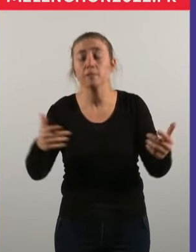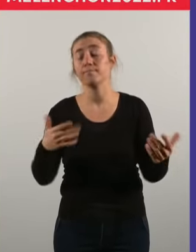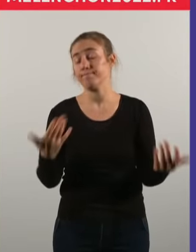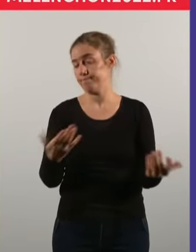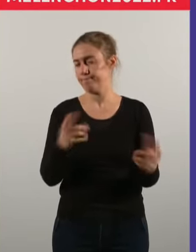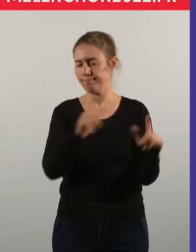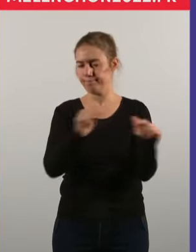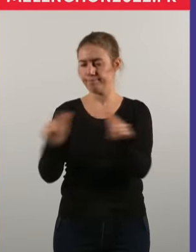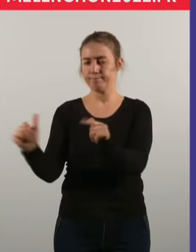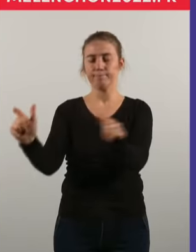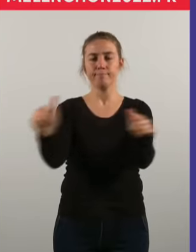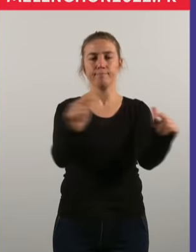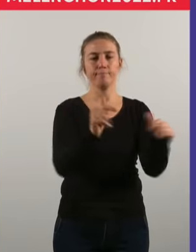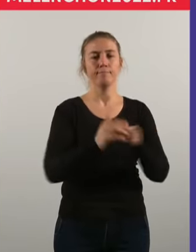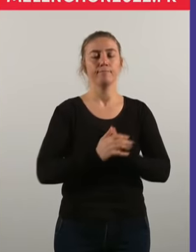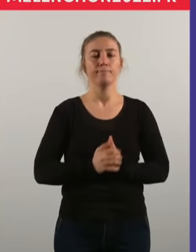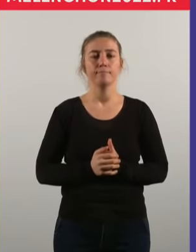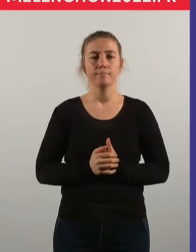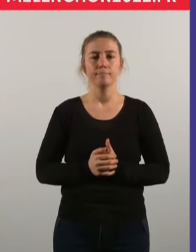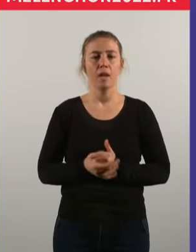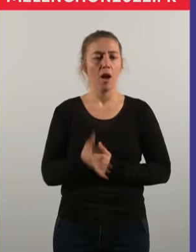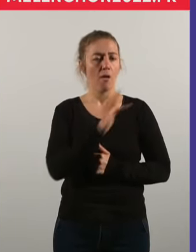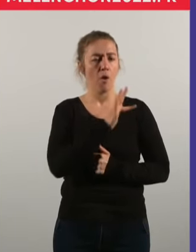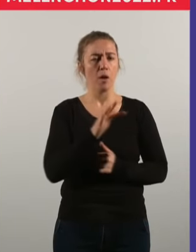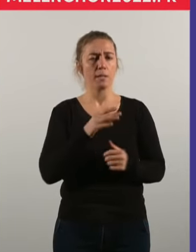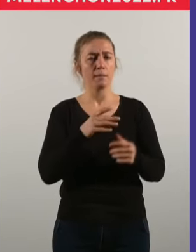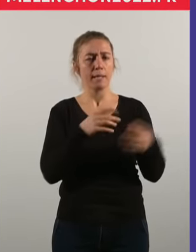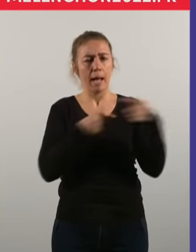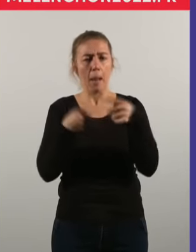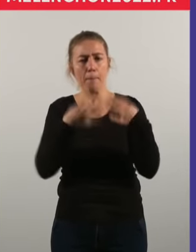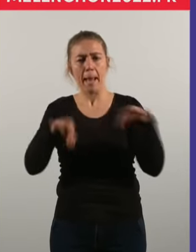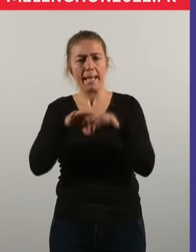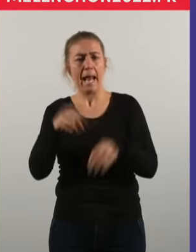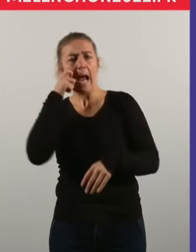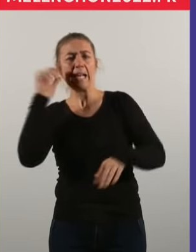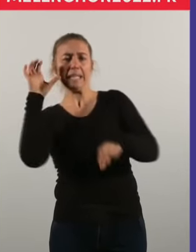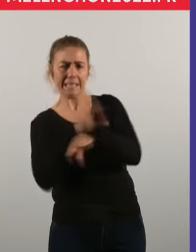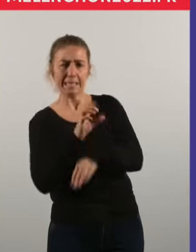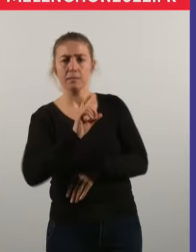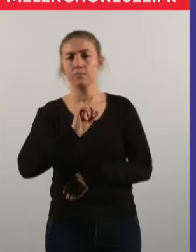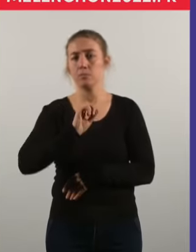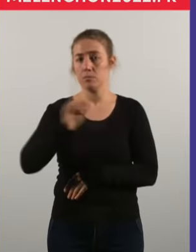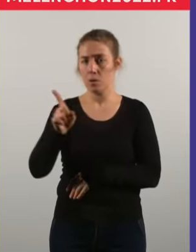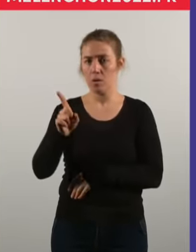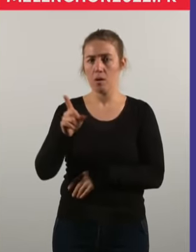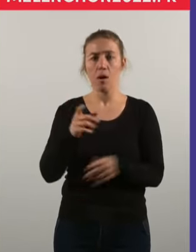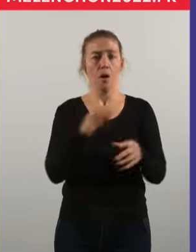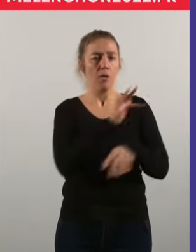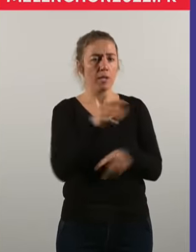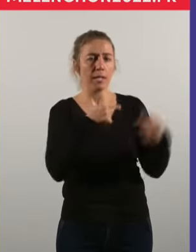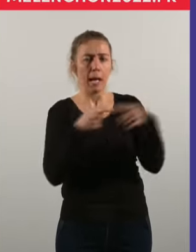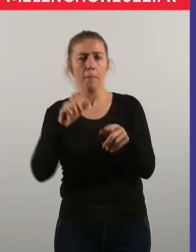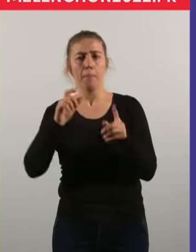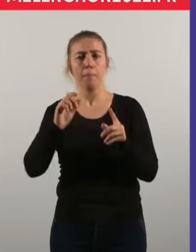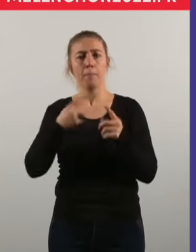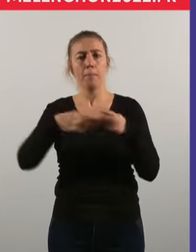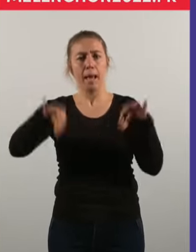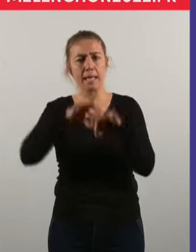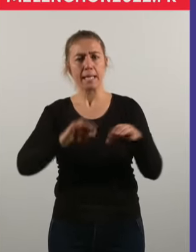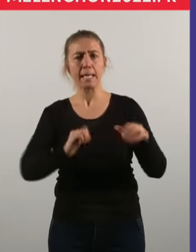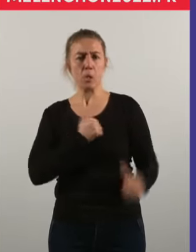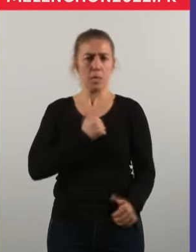France, non, la France, c'est pas un pays raciste. Non, la France, c'est pas un pays d'égoïste. La France, c'est